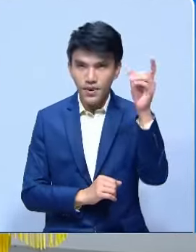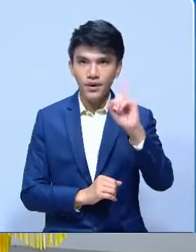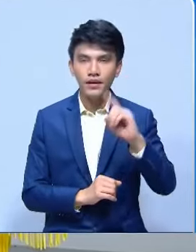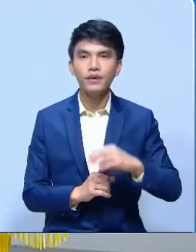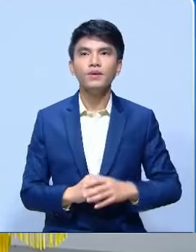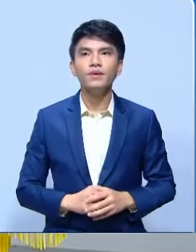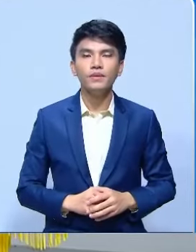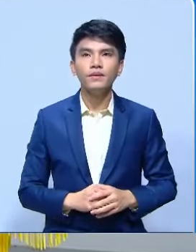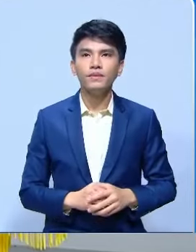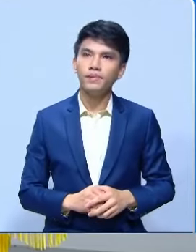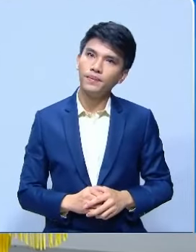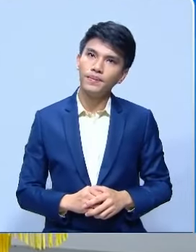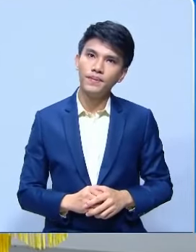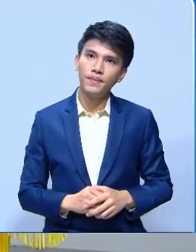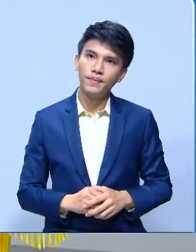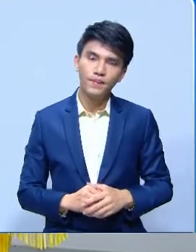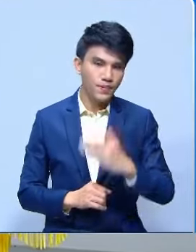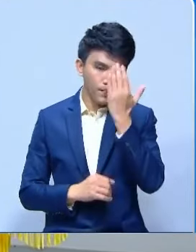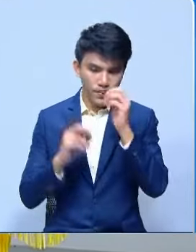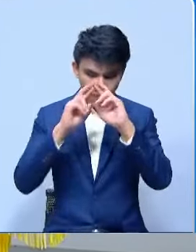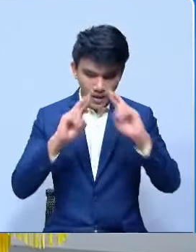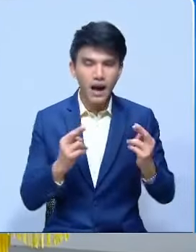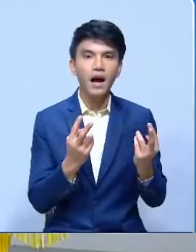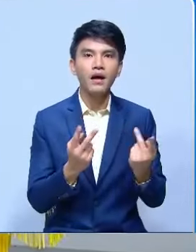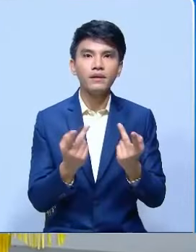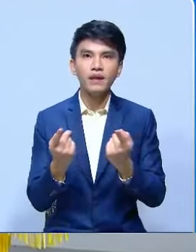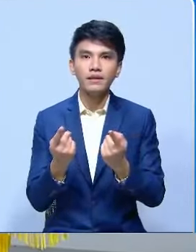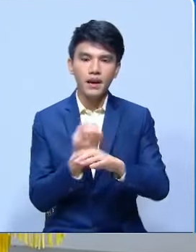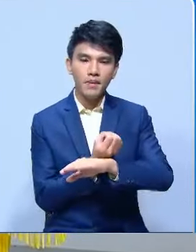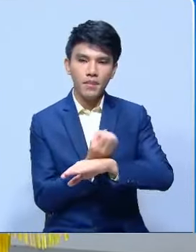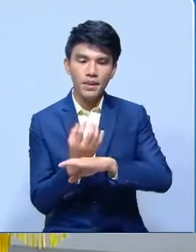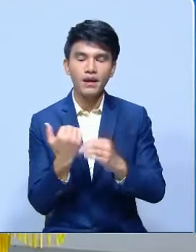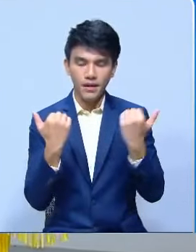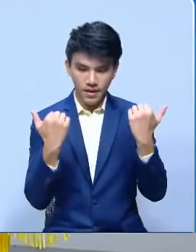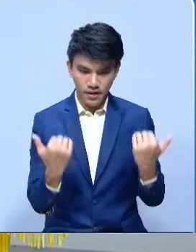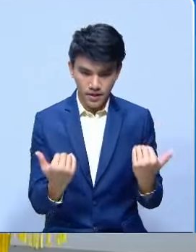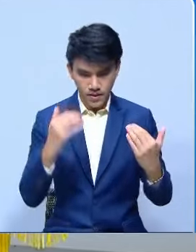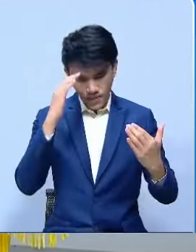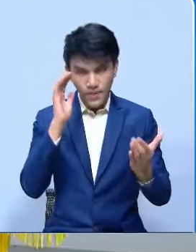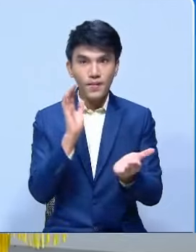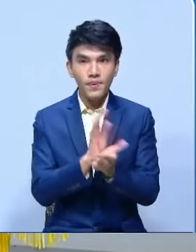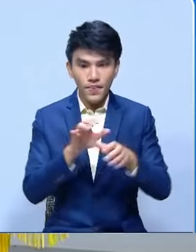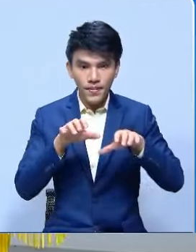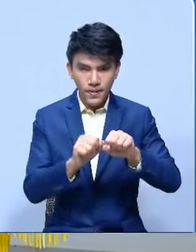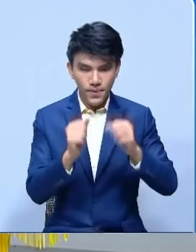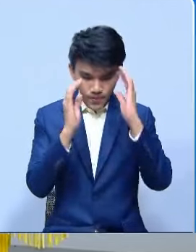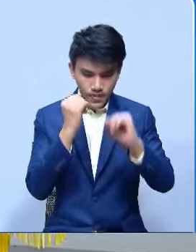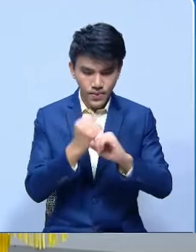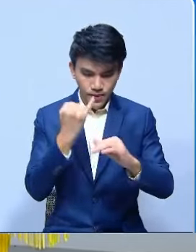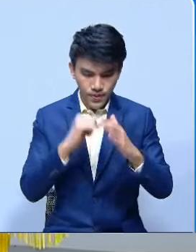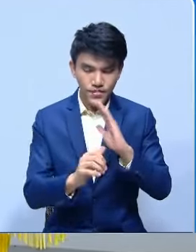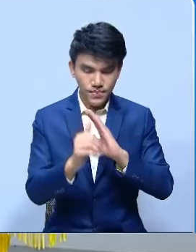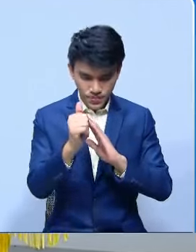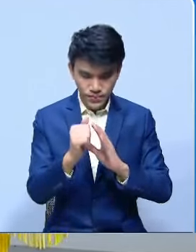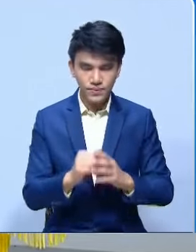กรณีที่มีการยิงกันหน้าผับกลางเมืองกำแพงเพชรนะคะล่าสุดเนี่ยทางด้านของตำรวจจับกุมตัวผู้ก่อเหตุได้แล้วนะคะเจ้